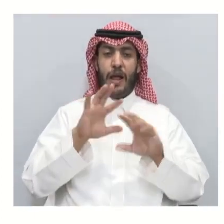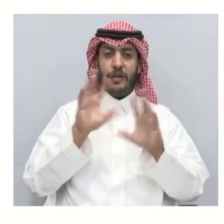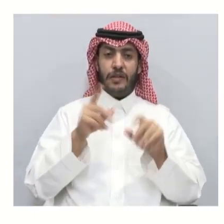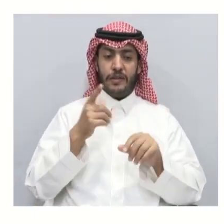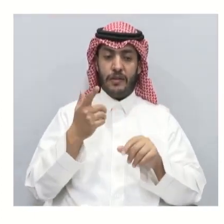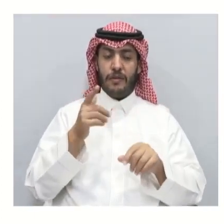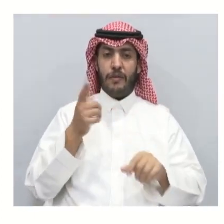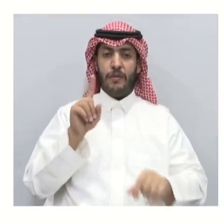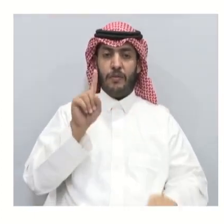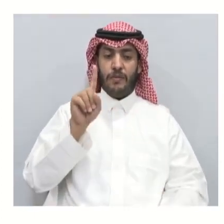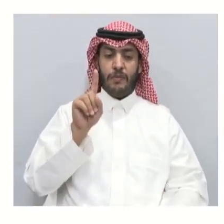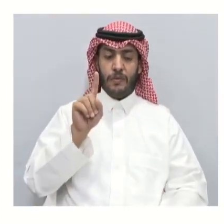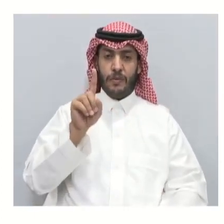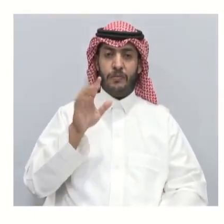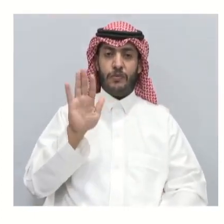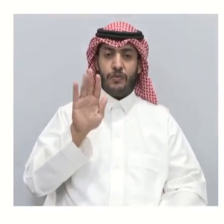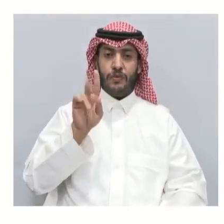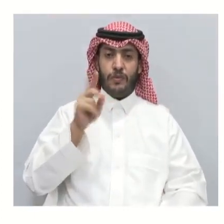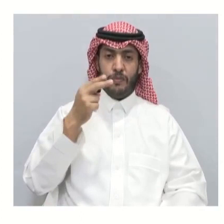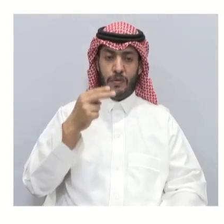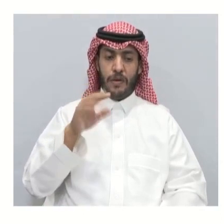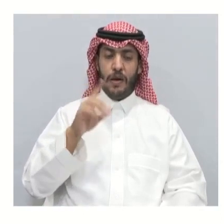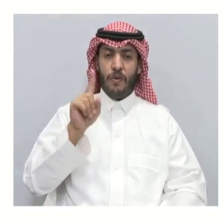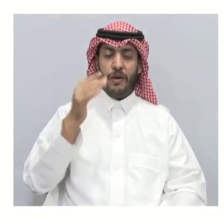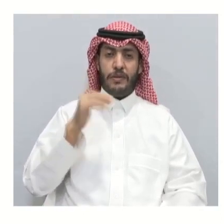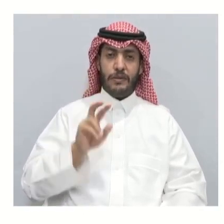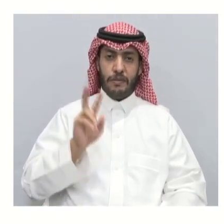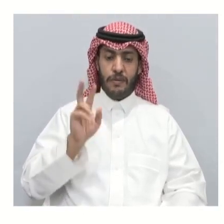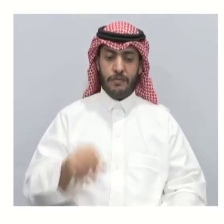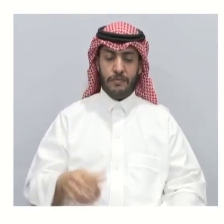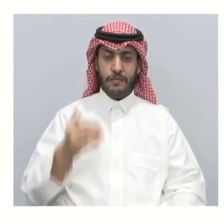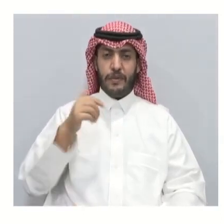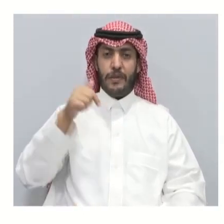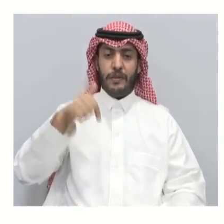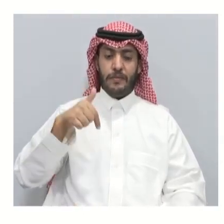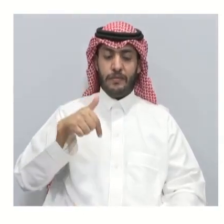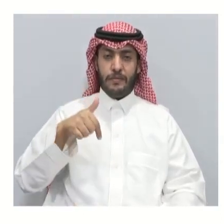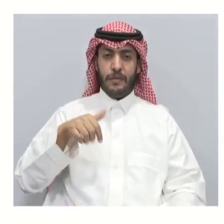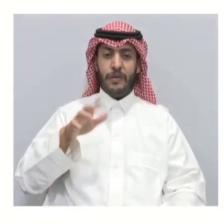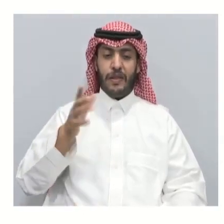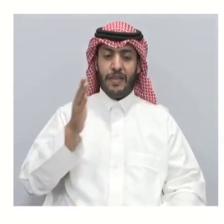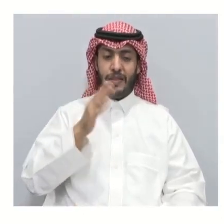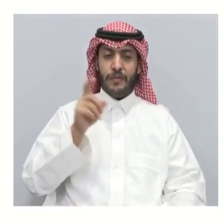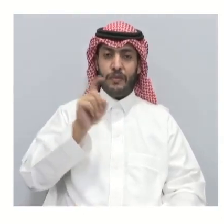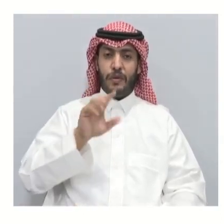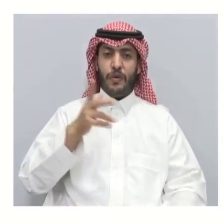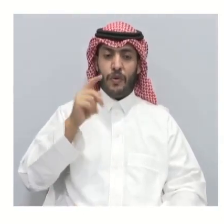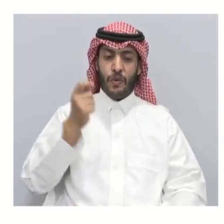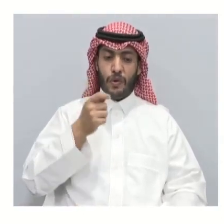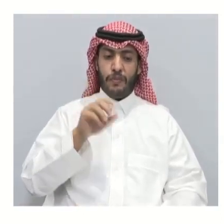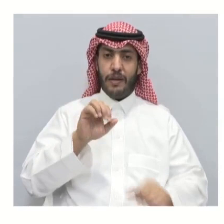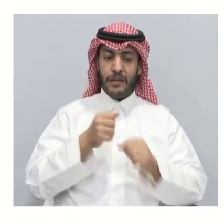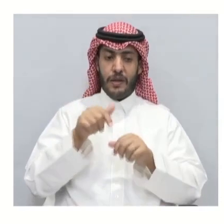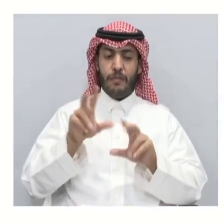الاشياء الصفراء هو سبع بارك الله فيكم او واحده على سبعه الان الجزء الثاني من السؤال ثم اكتب